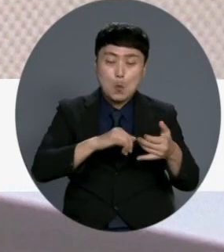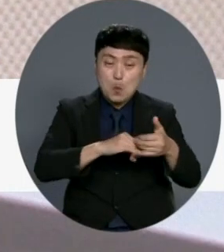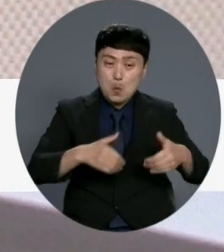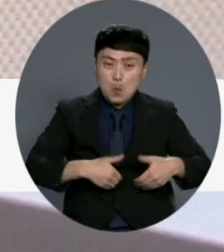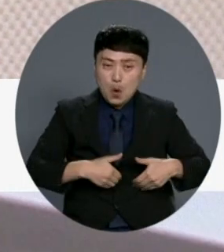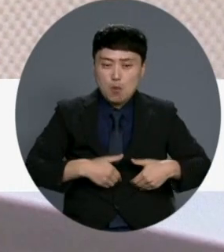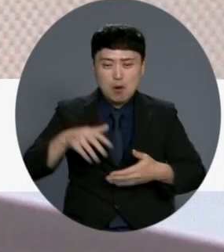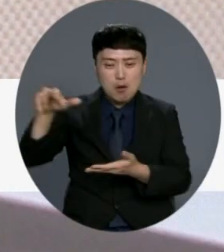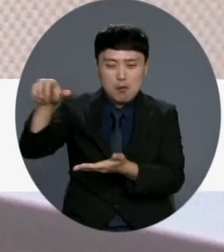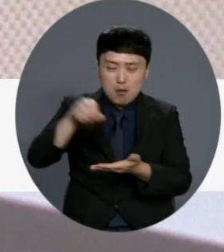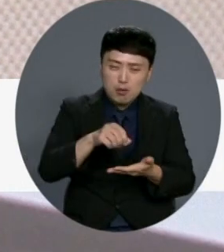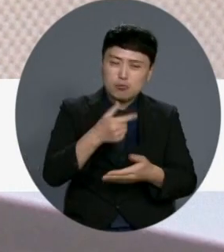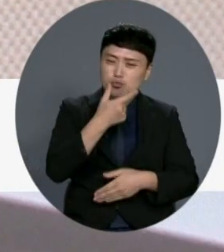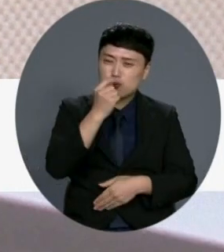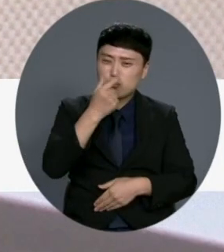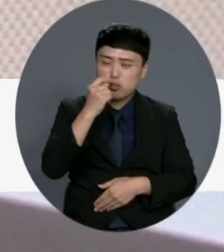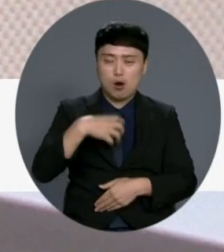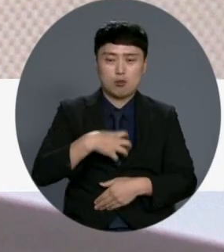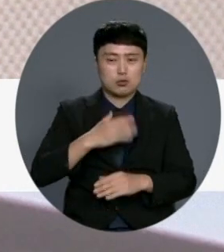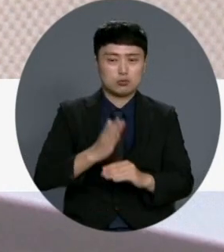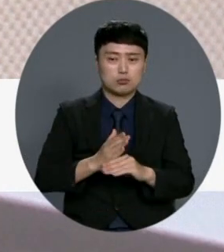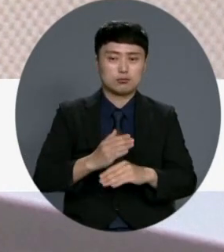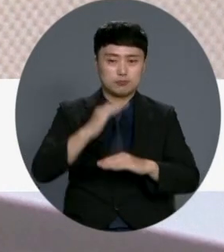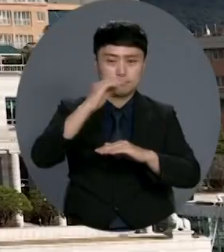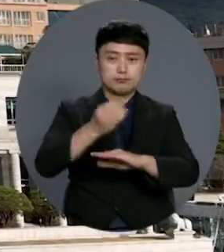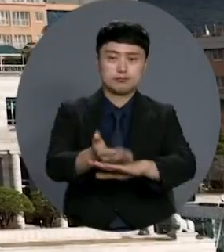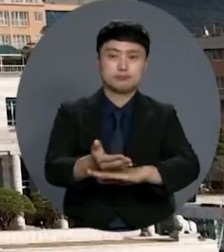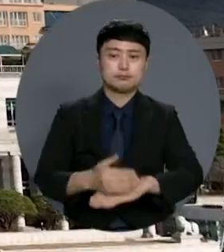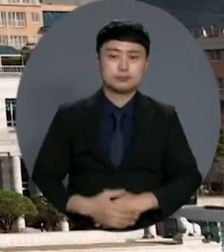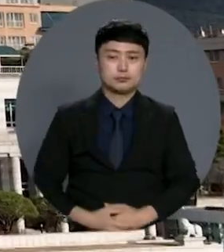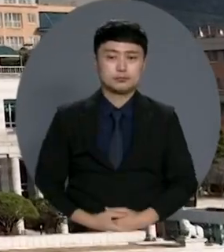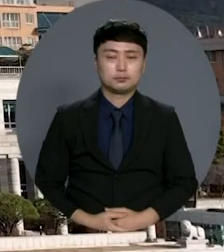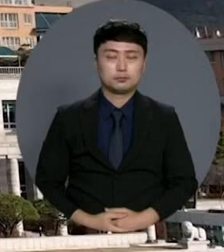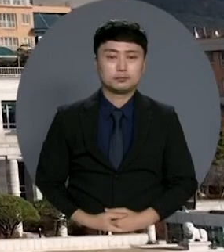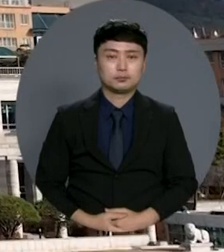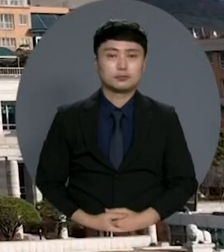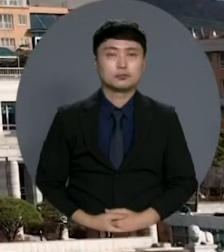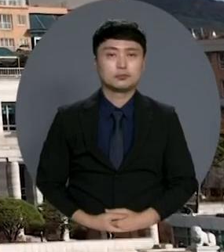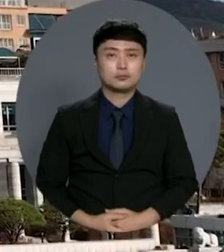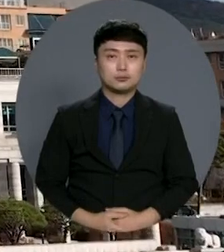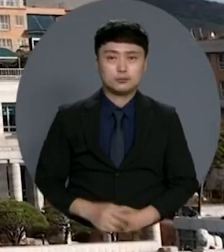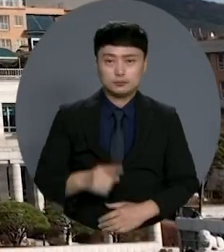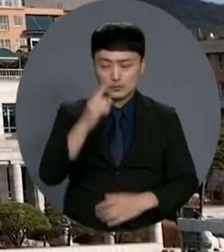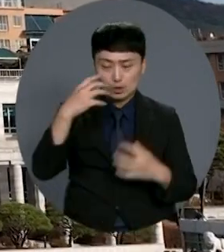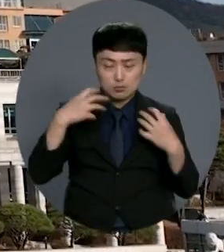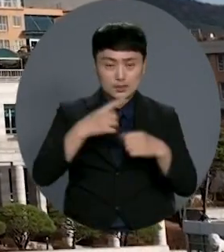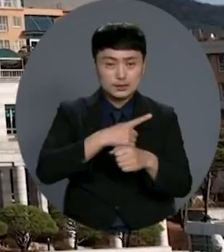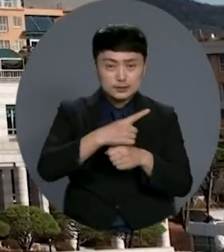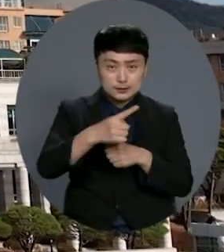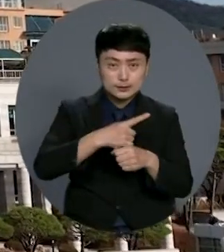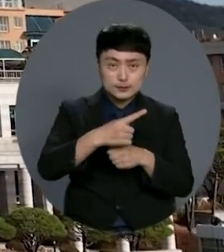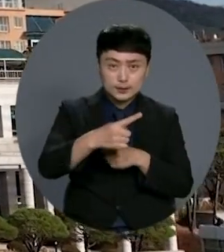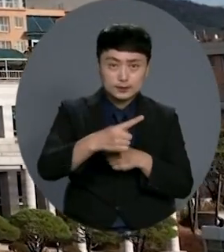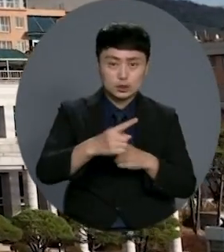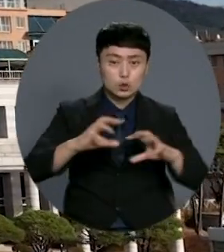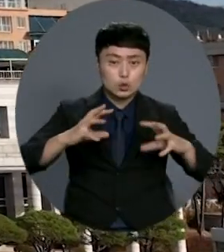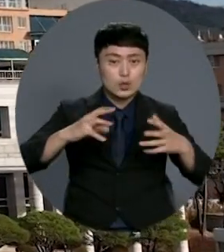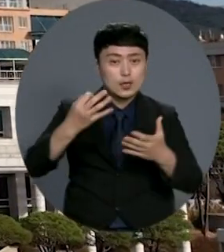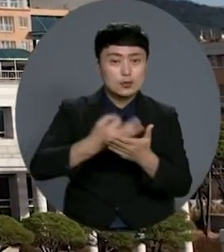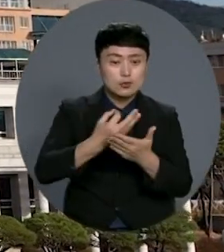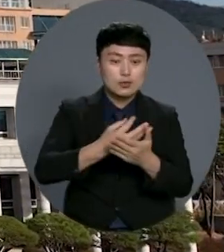않을지 우려도 나옵니다 보도의 한태연 기자입니다 정부가 내년도 국가 수입 예산을